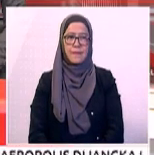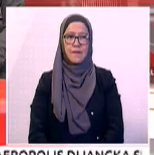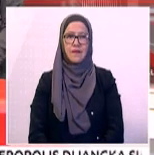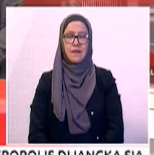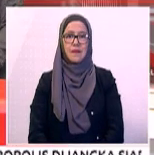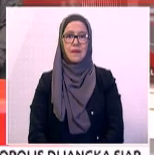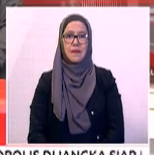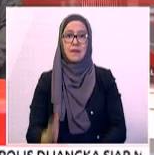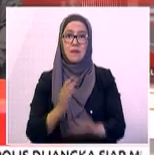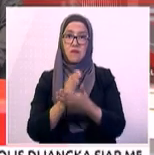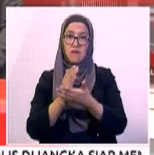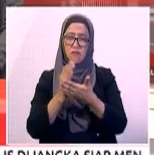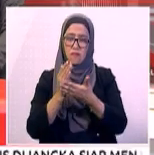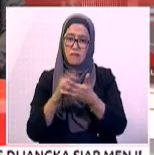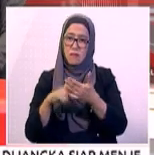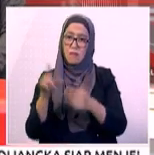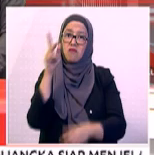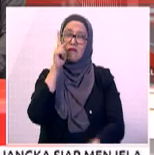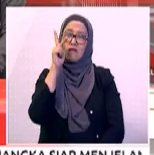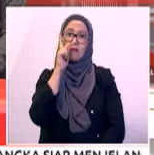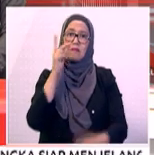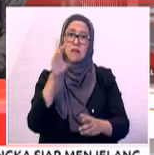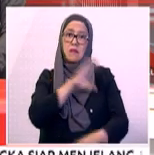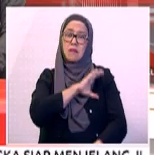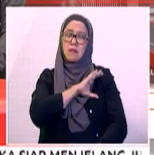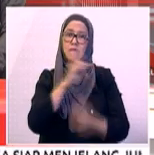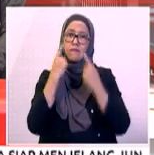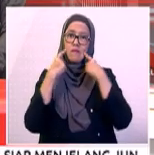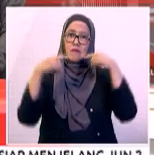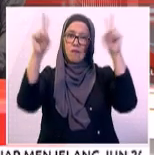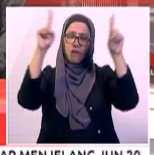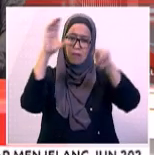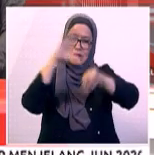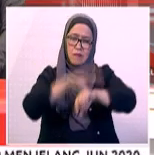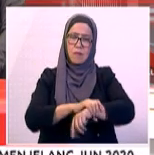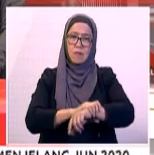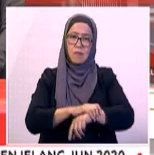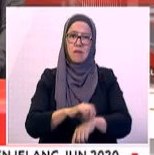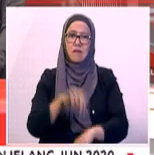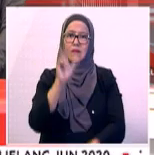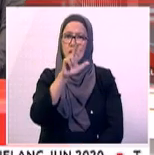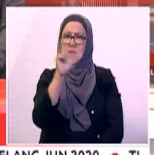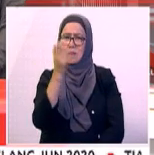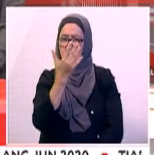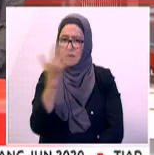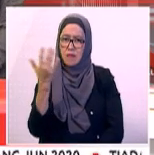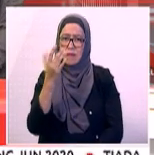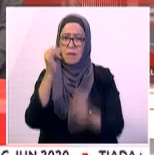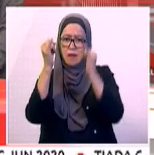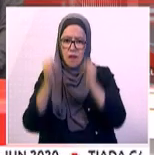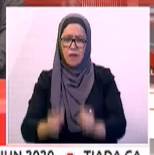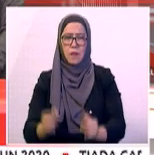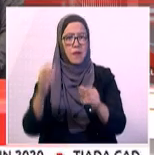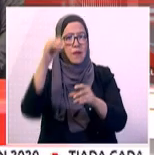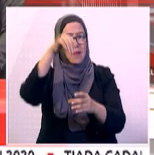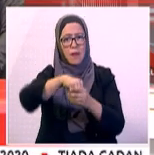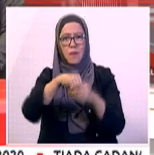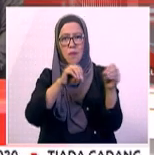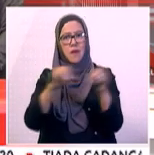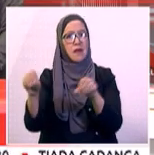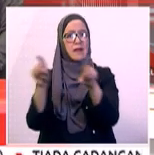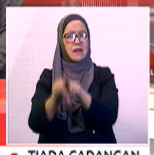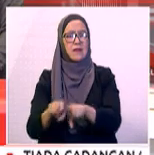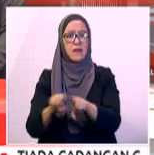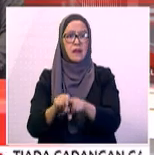Baik, sementara itu di Kedah, polis berjaya menahan 357 individu dalam operasi sama. Daripada jumlah itu, 13